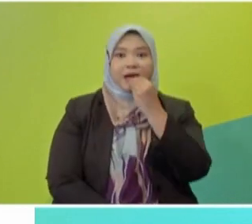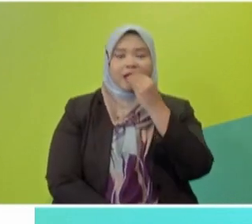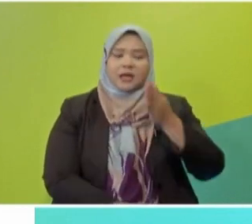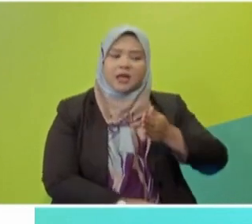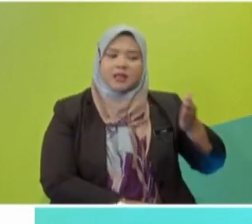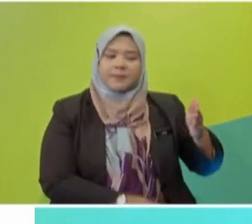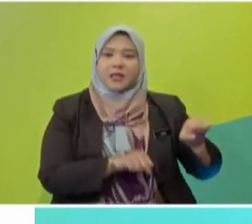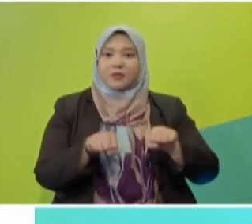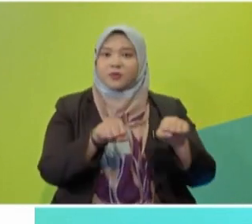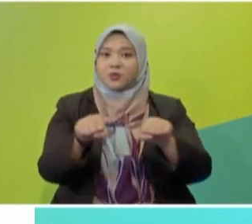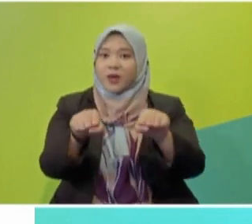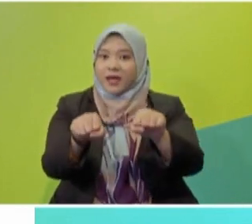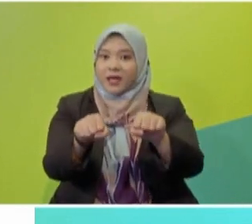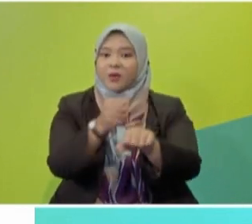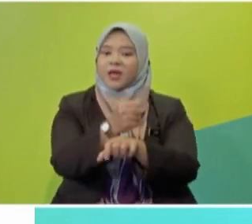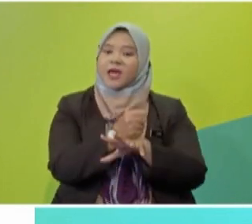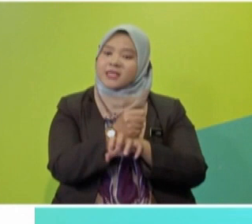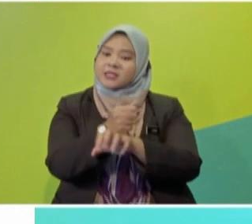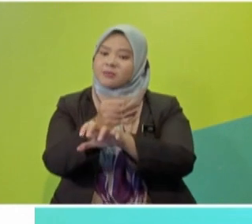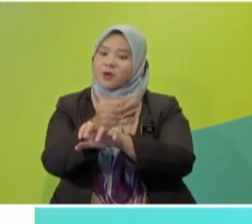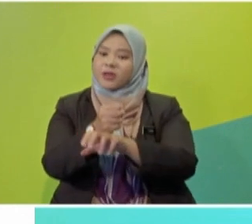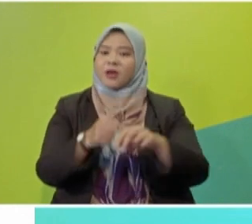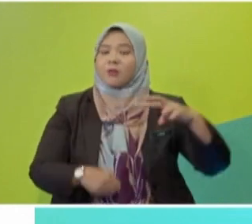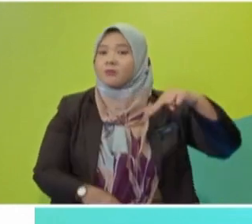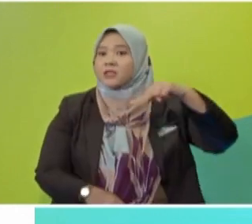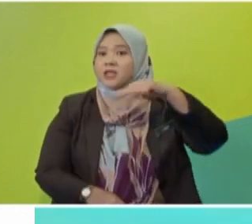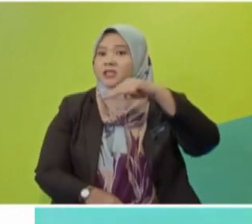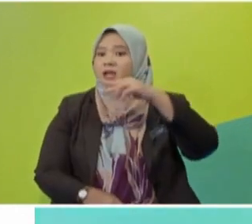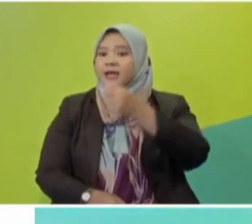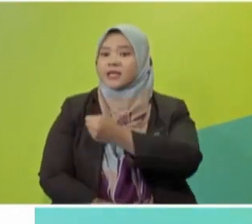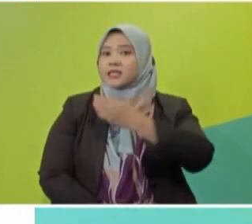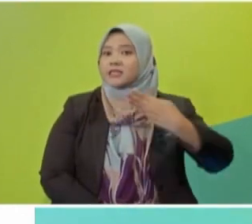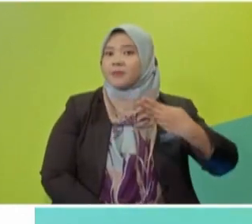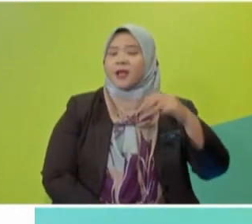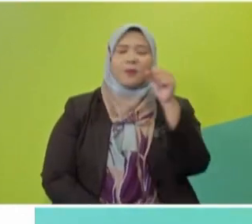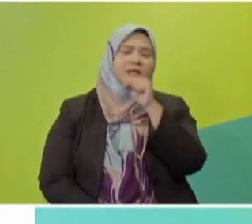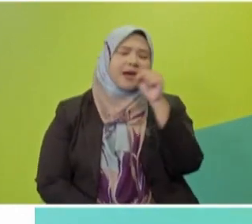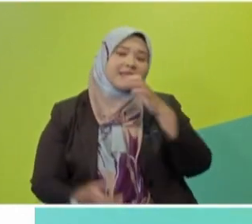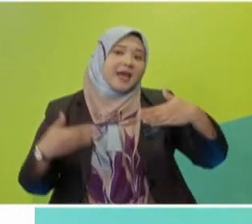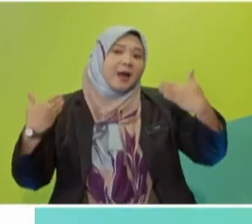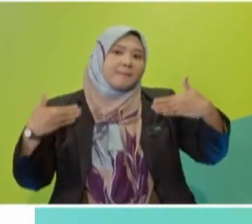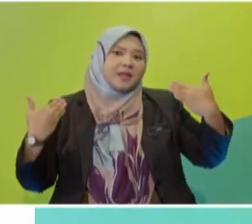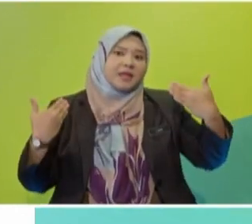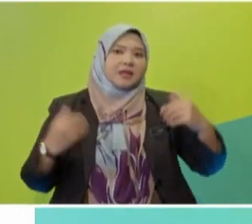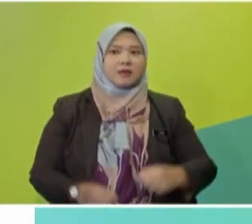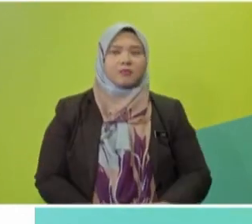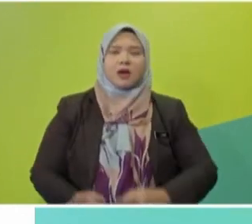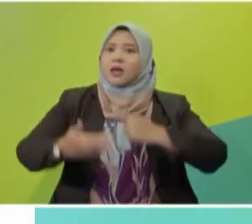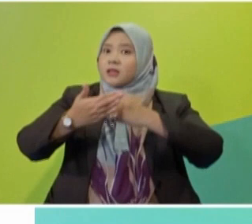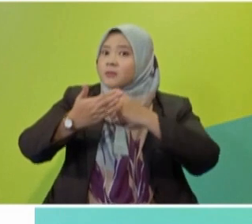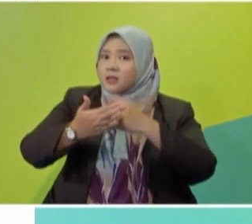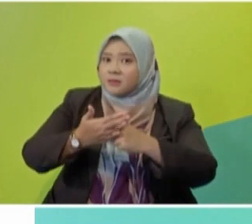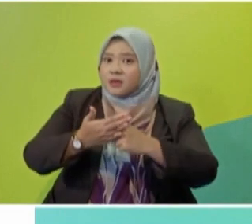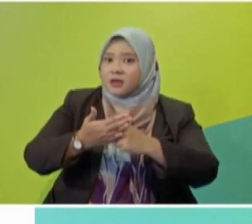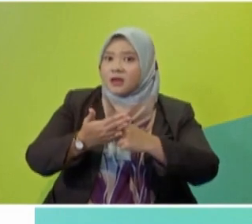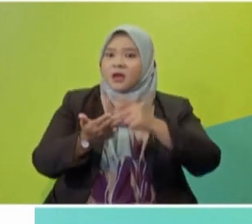Semut berjalan-jalan sambil menyanyi riang. Tiba-tiba, dia